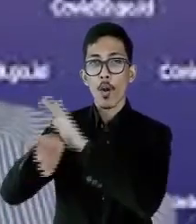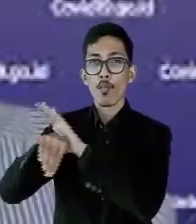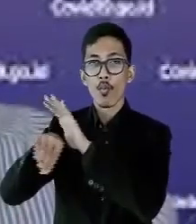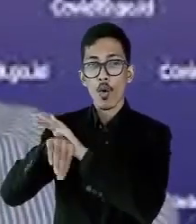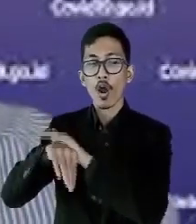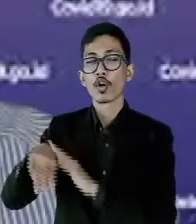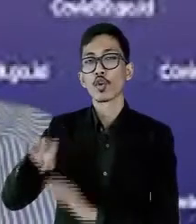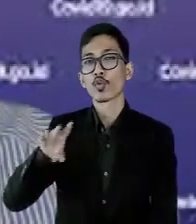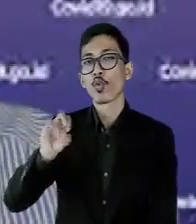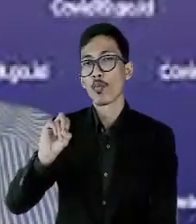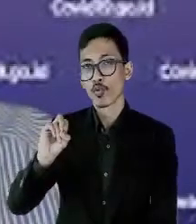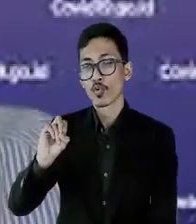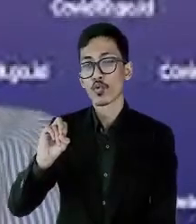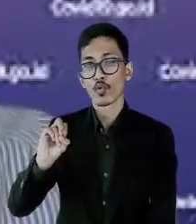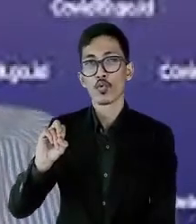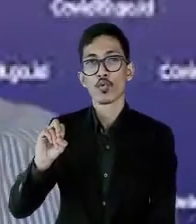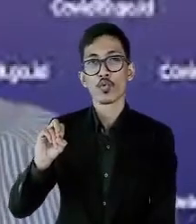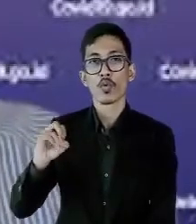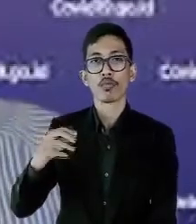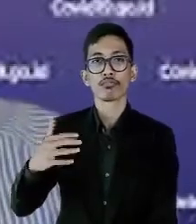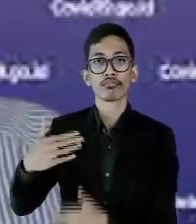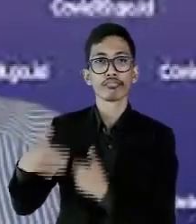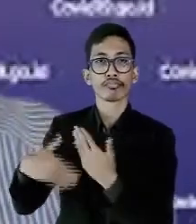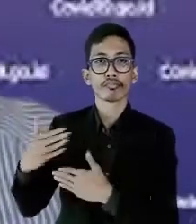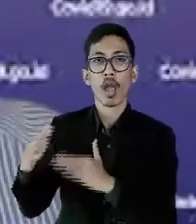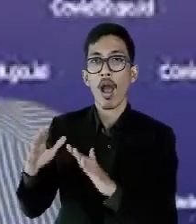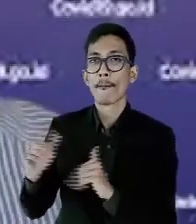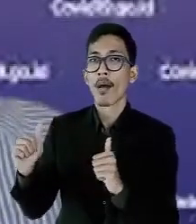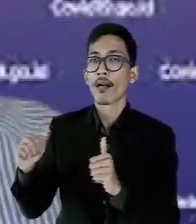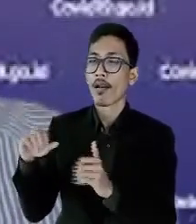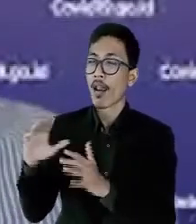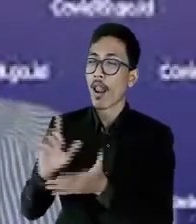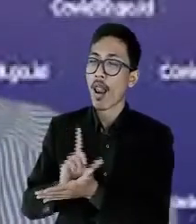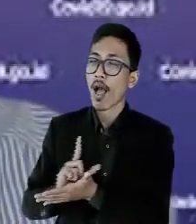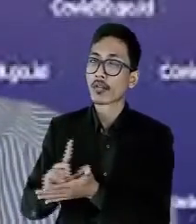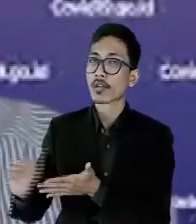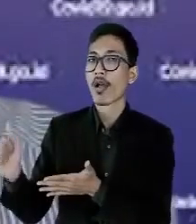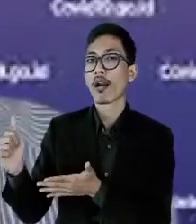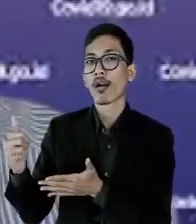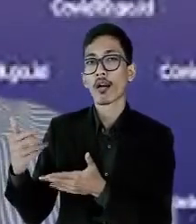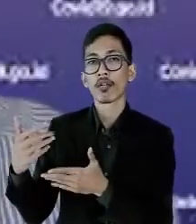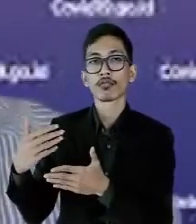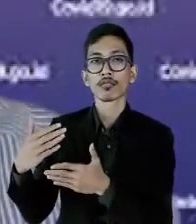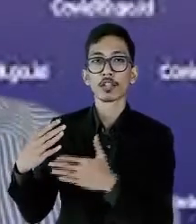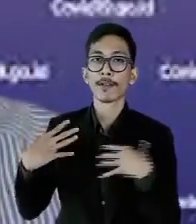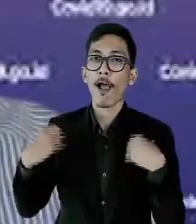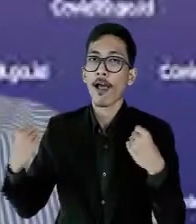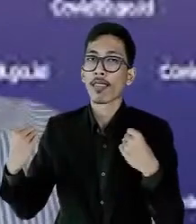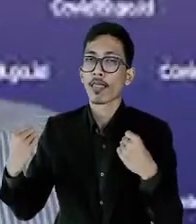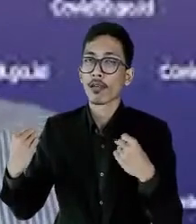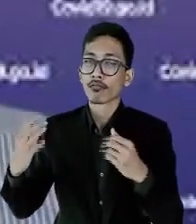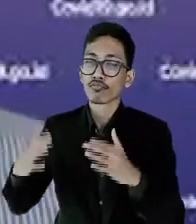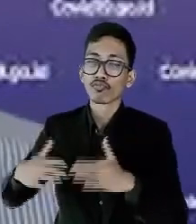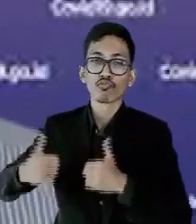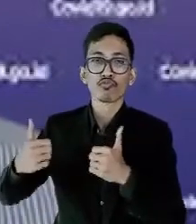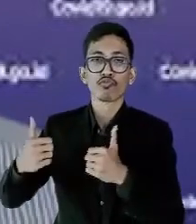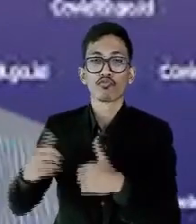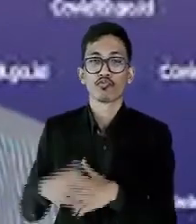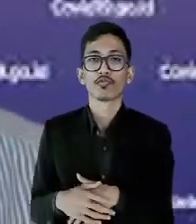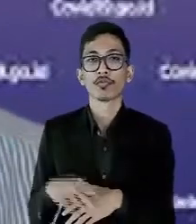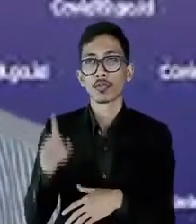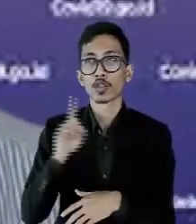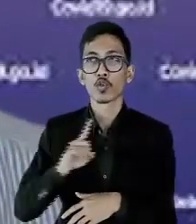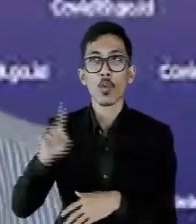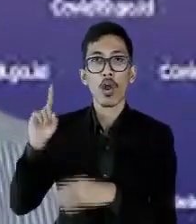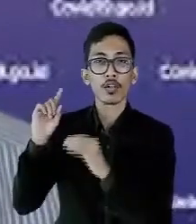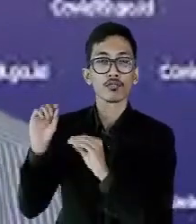ke-20 yang berlangsung dengan aman, lancar, sehat, dan baik semuanya. Kita bersyukur kepada Tuhan